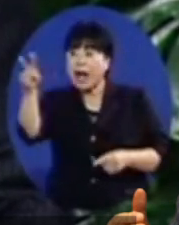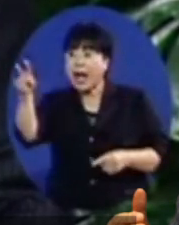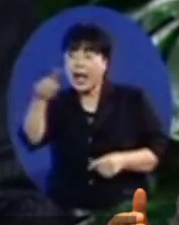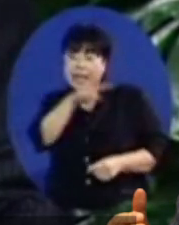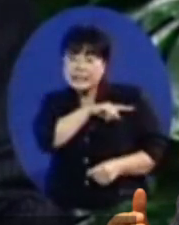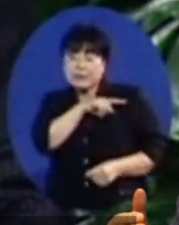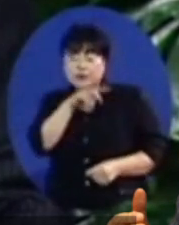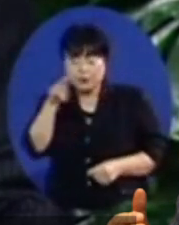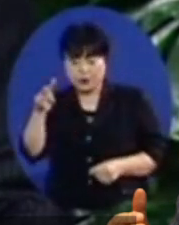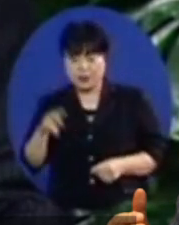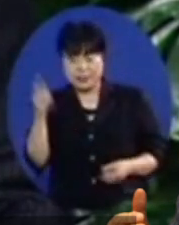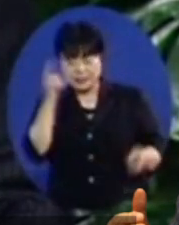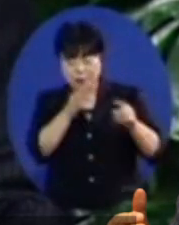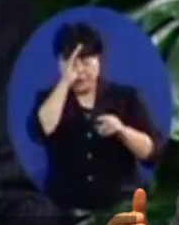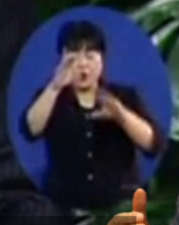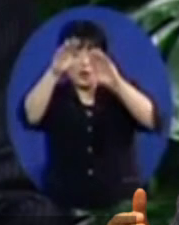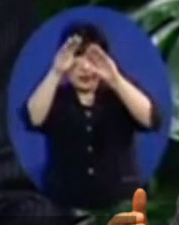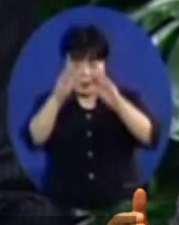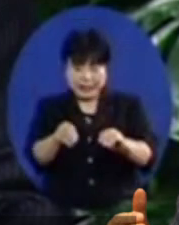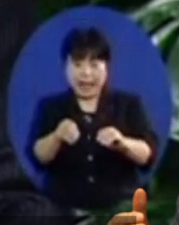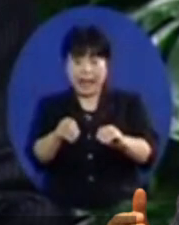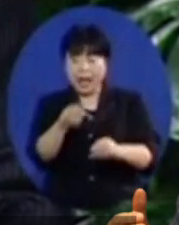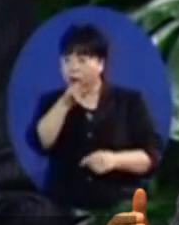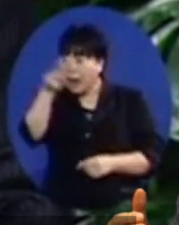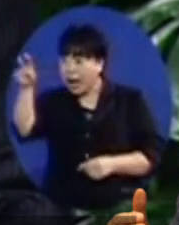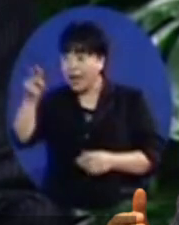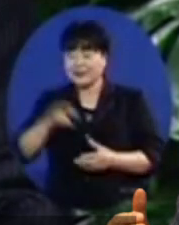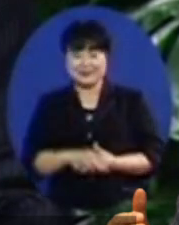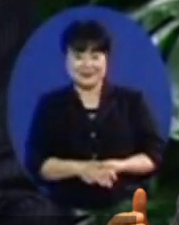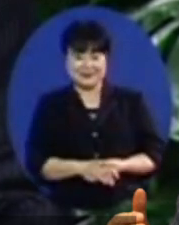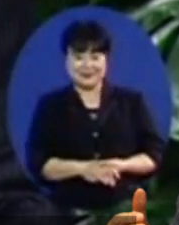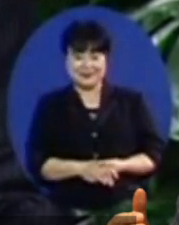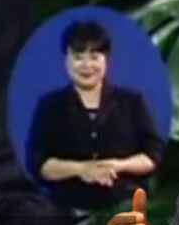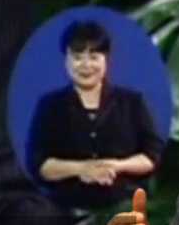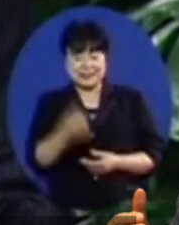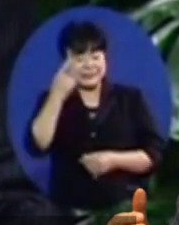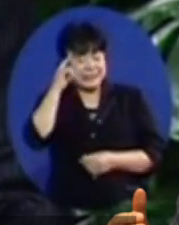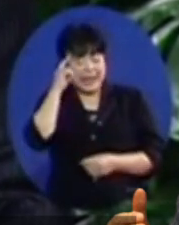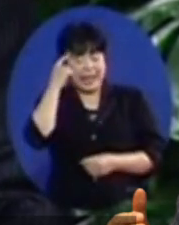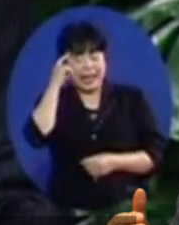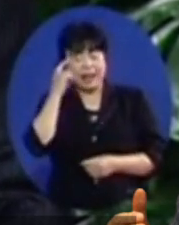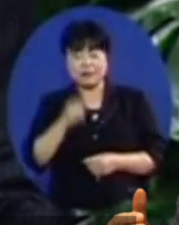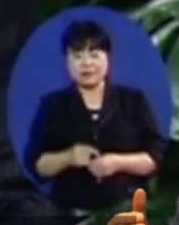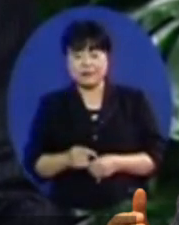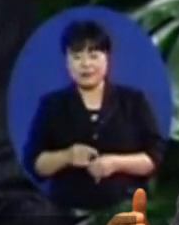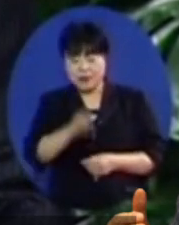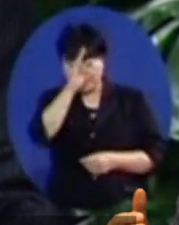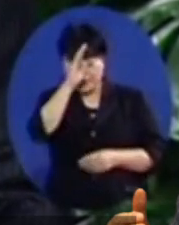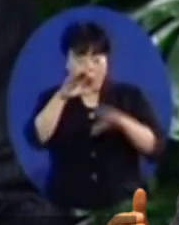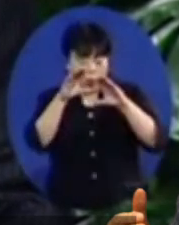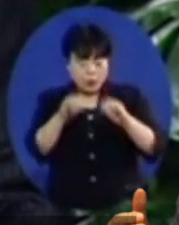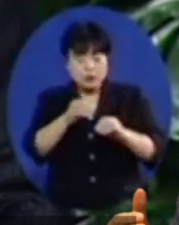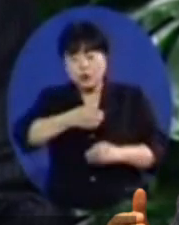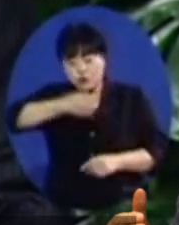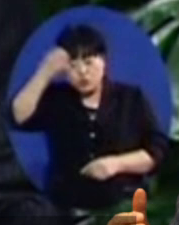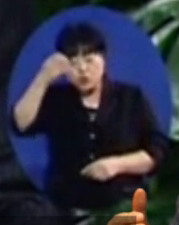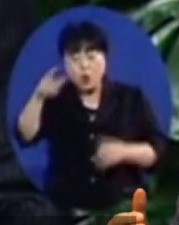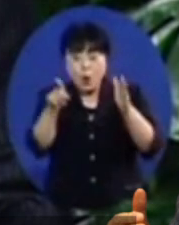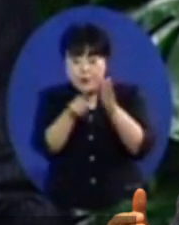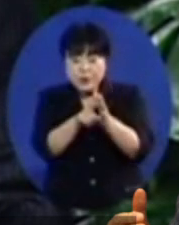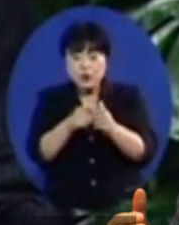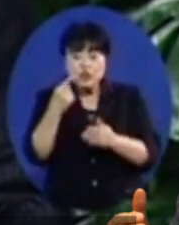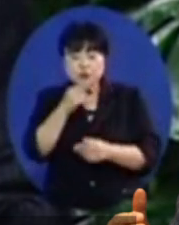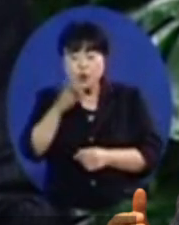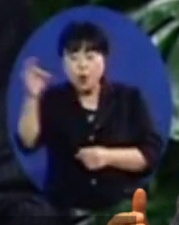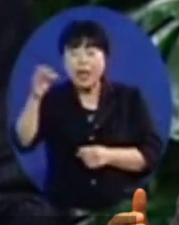먼저 바라보는 것이 제가 채찍에 맞으므로 너희가 나음을 입었다 그것을 생각하고 난 자기를 꿈꾸고 믿고